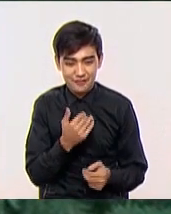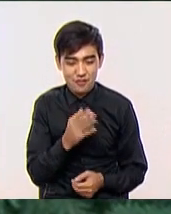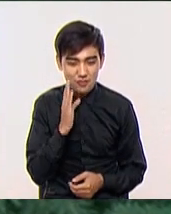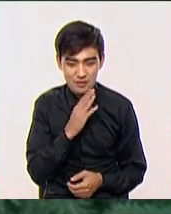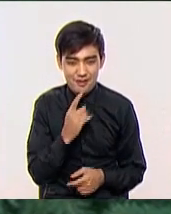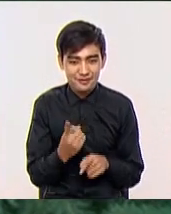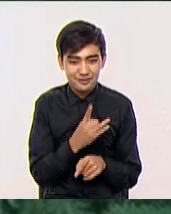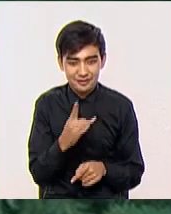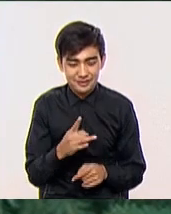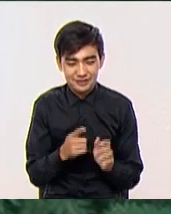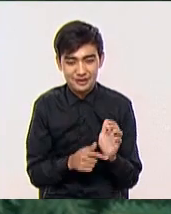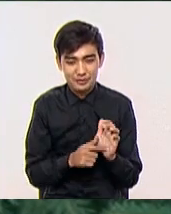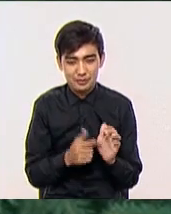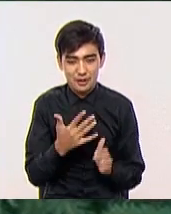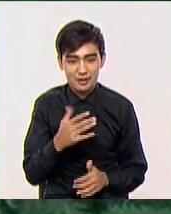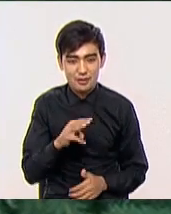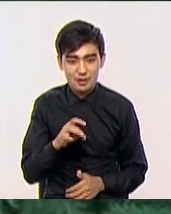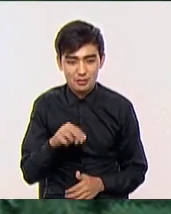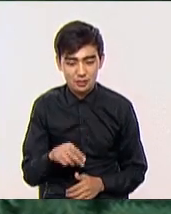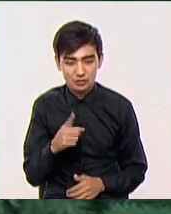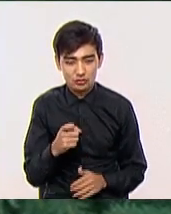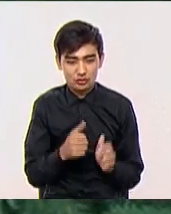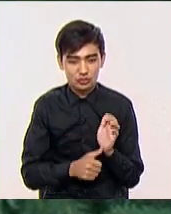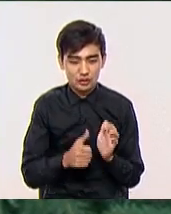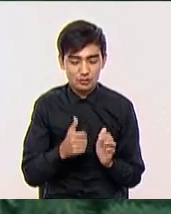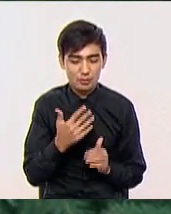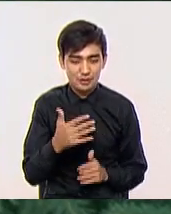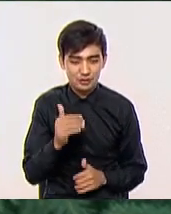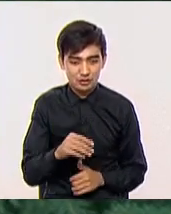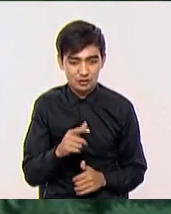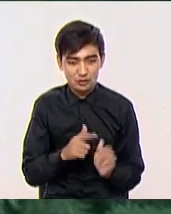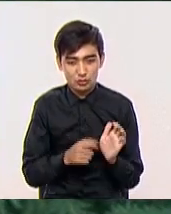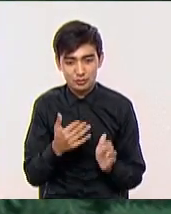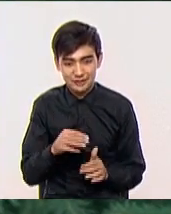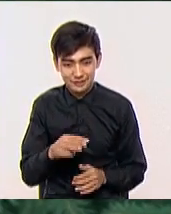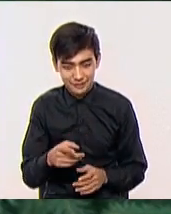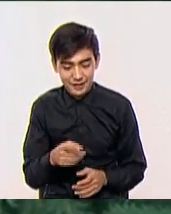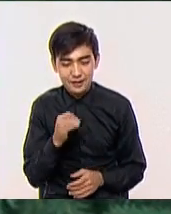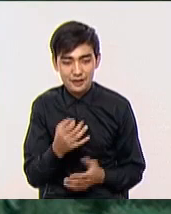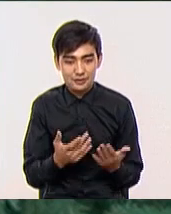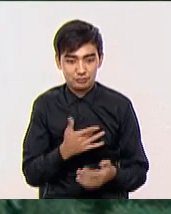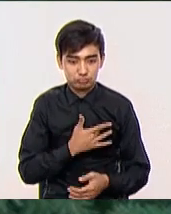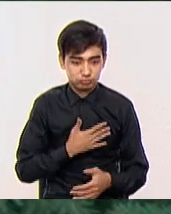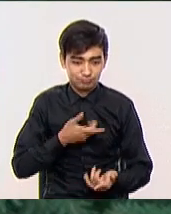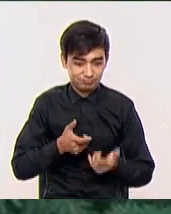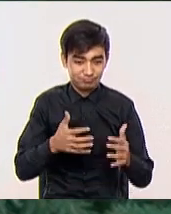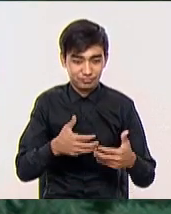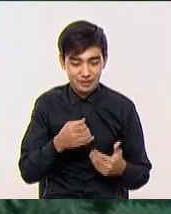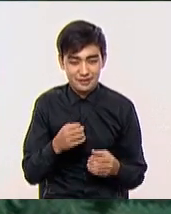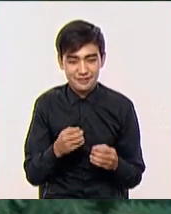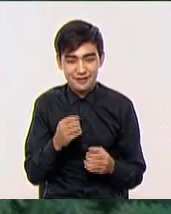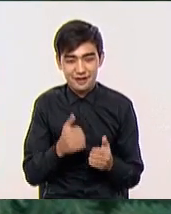бір реттік 75 МРП 162.750 теңге, ал егер қамқорлыққа алатын болса, ай сайын 10